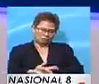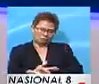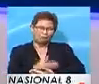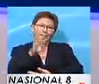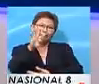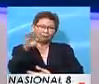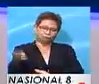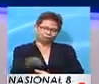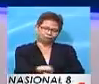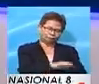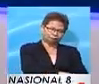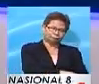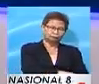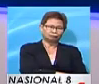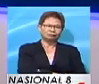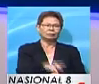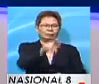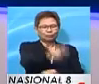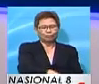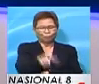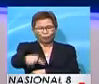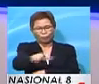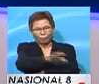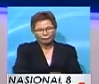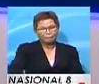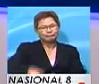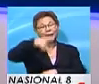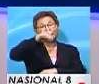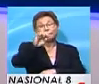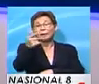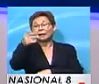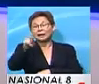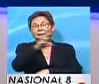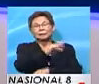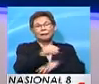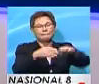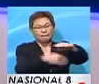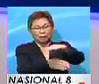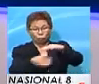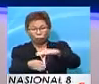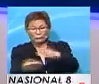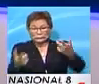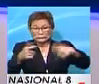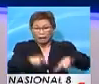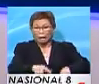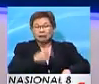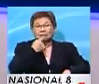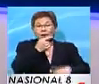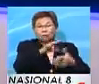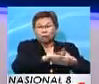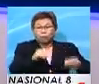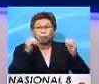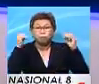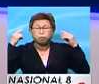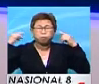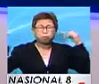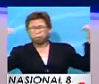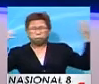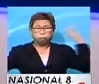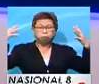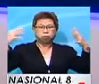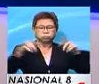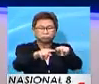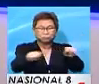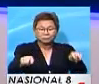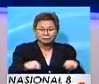tahun penduduk sekitar pekan darat yangcitakul kejadian semalamendendengupanat dari